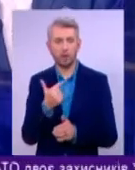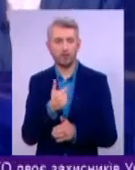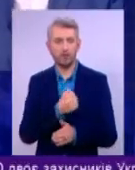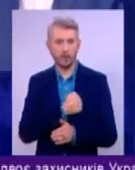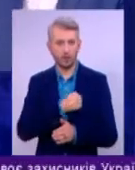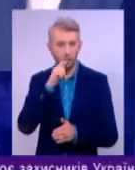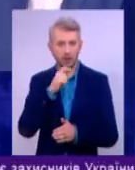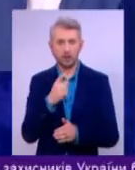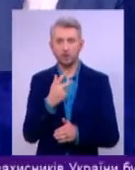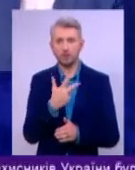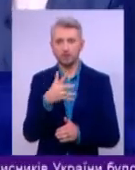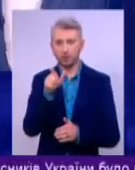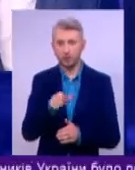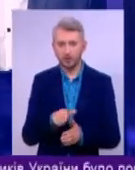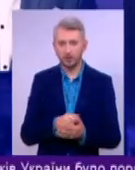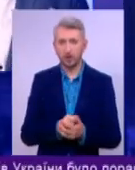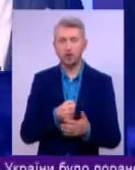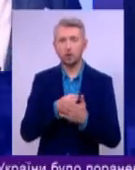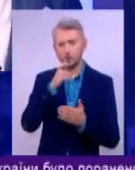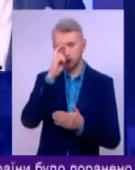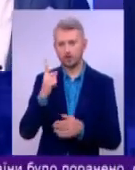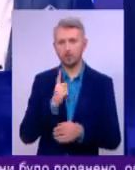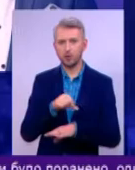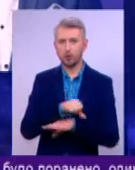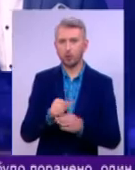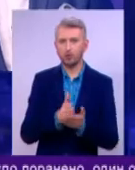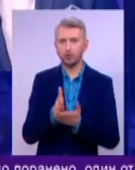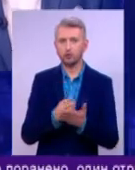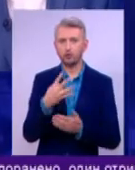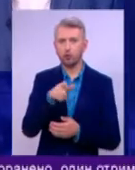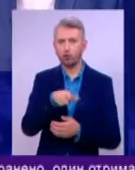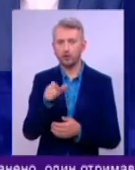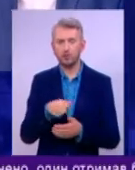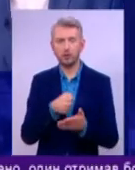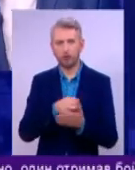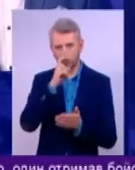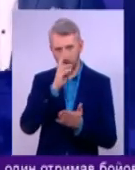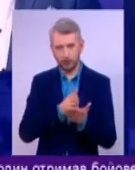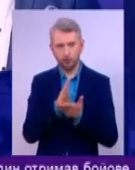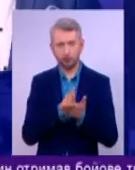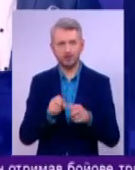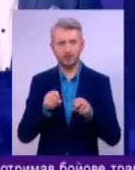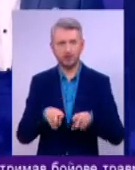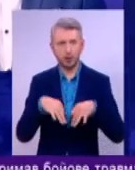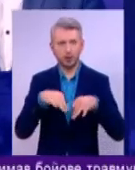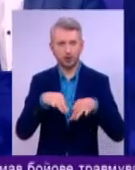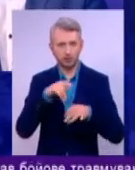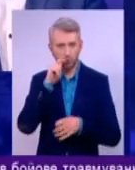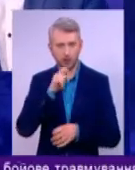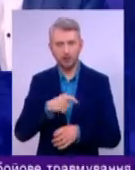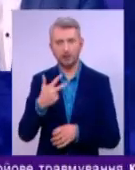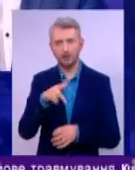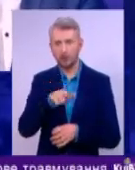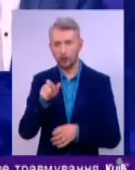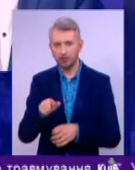України – 135 осіб, до Державної прикордонної служби – 40 осіб та до Державної служби спеціального транспорту України –